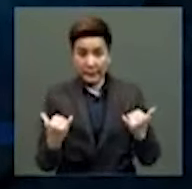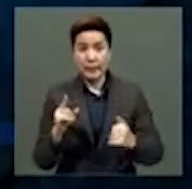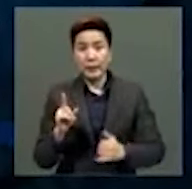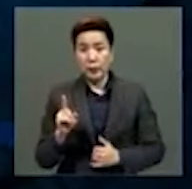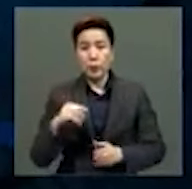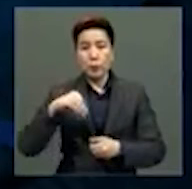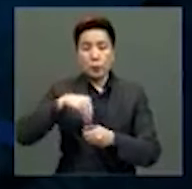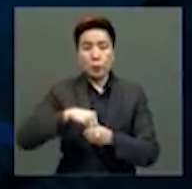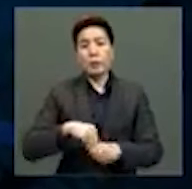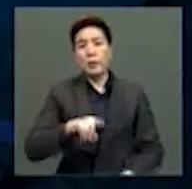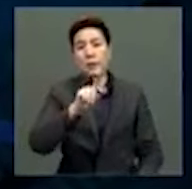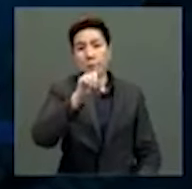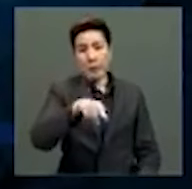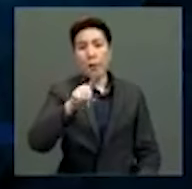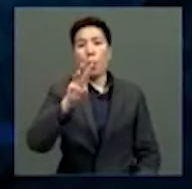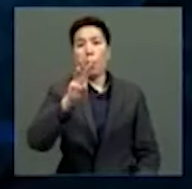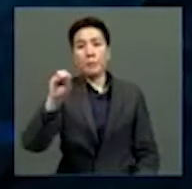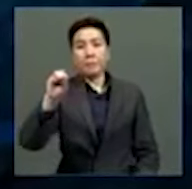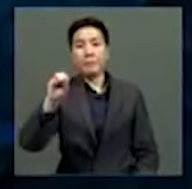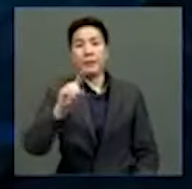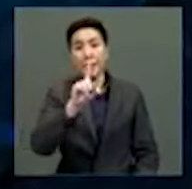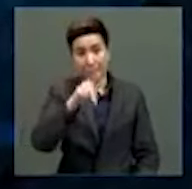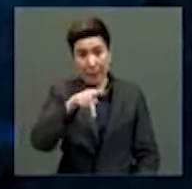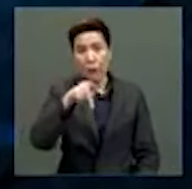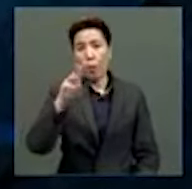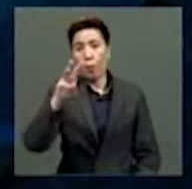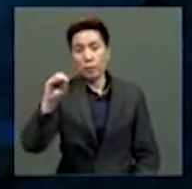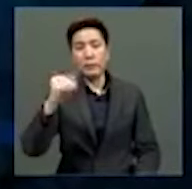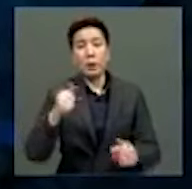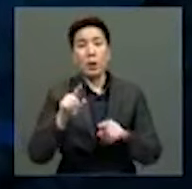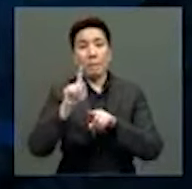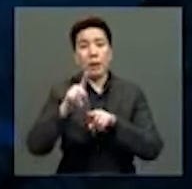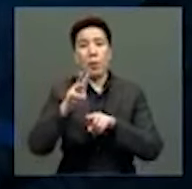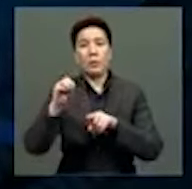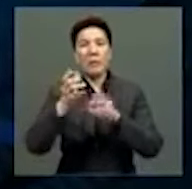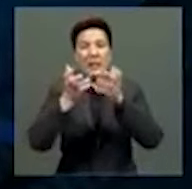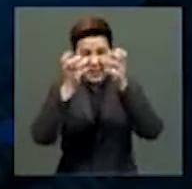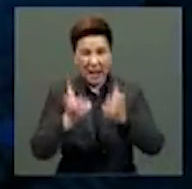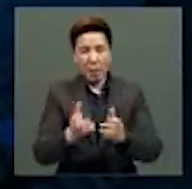มีจำนวนทั้งสิ้น 1,060 รายค่ะและในจำนวนนี้เป็นผู้ป่วยหนัก